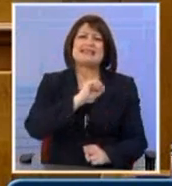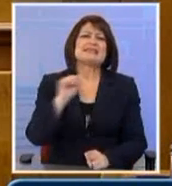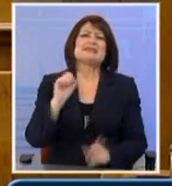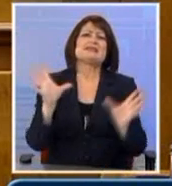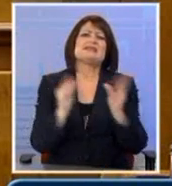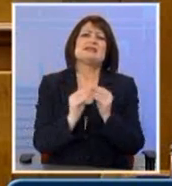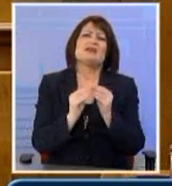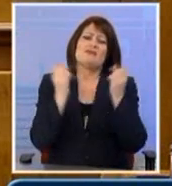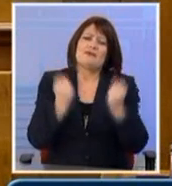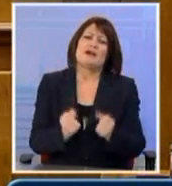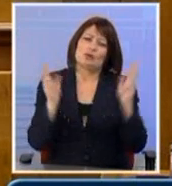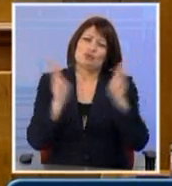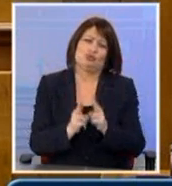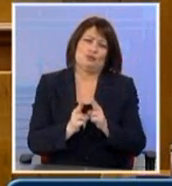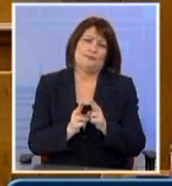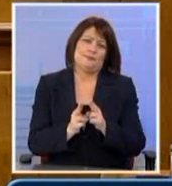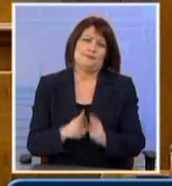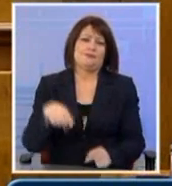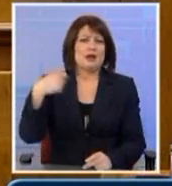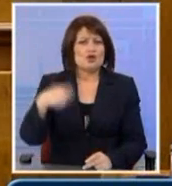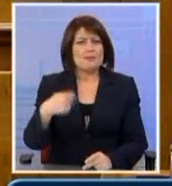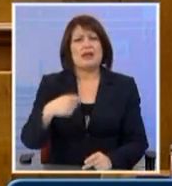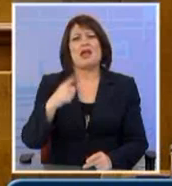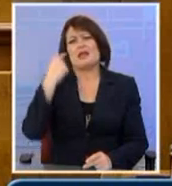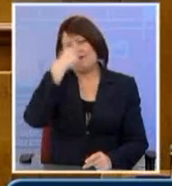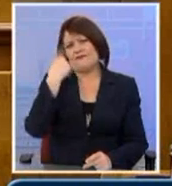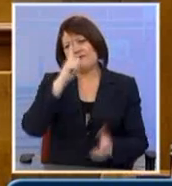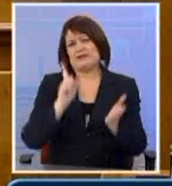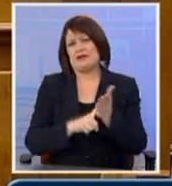και την επιβάρηση και για νομικά και για φυσικά πρόσωπα.